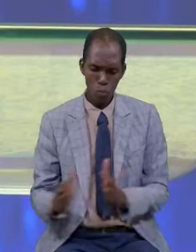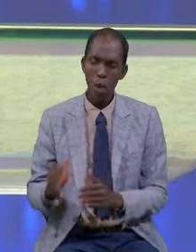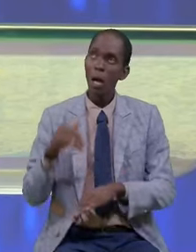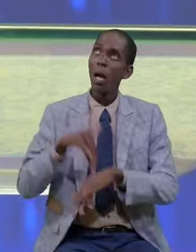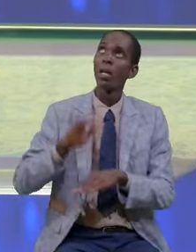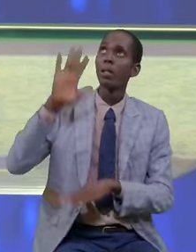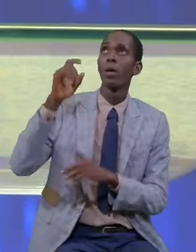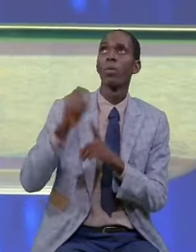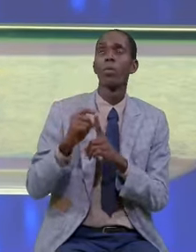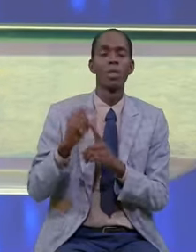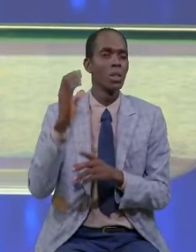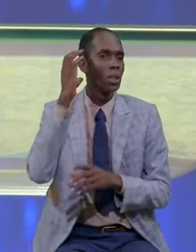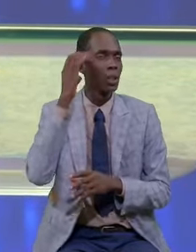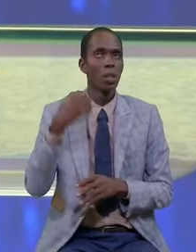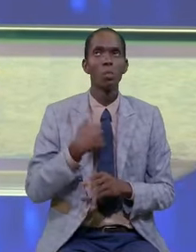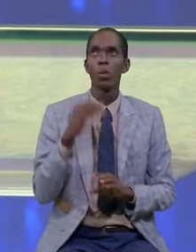Réponds-moi, Éternel,